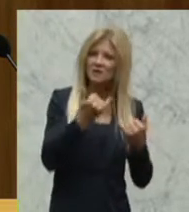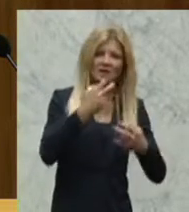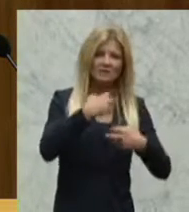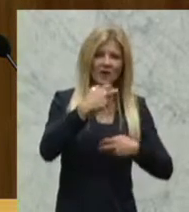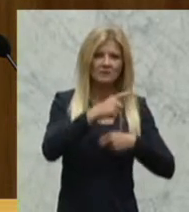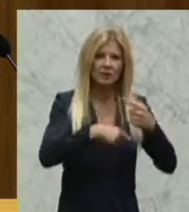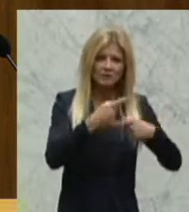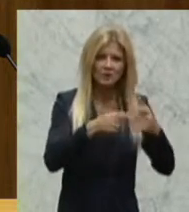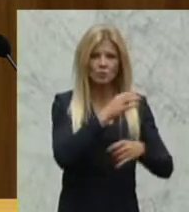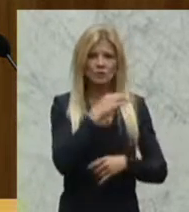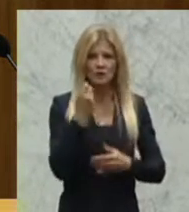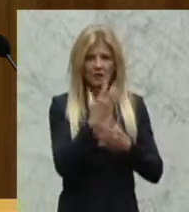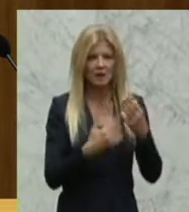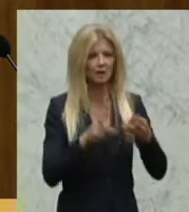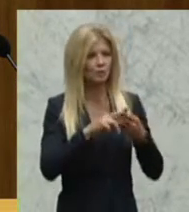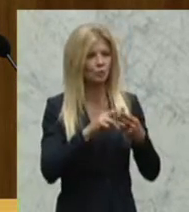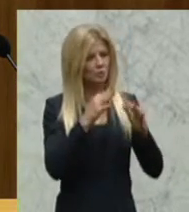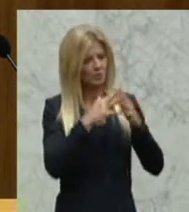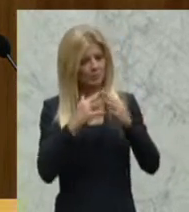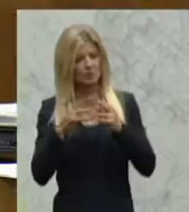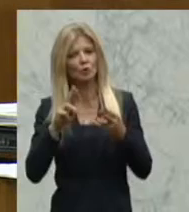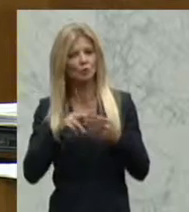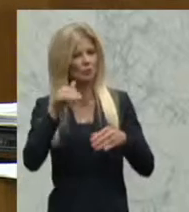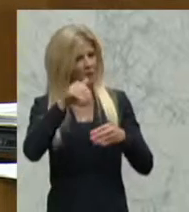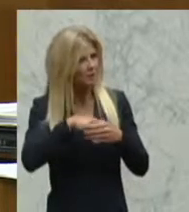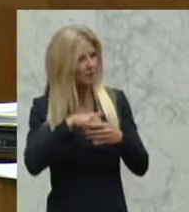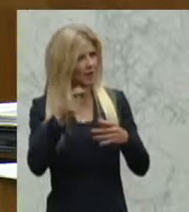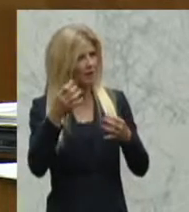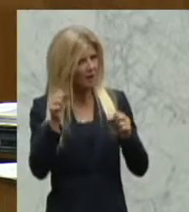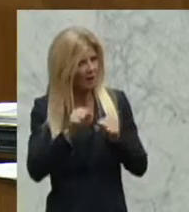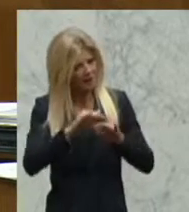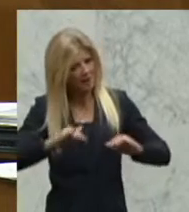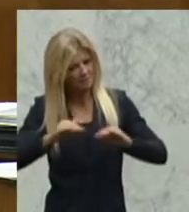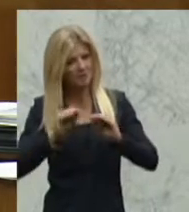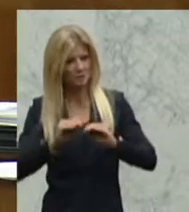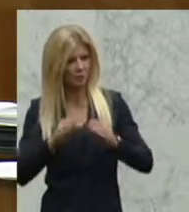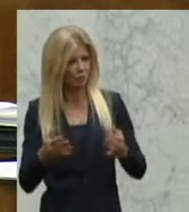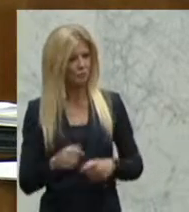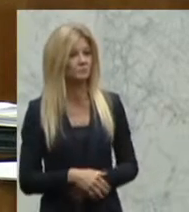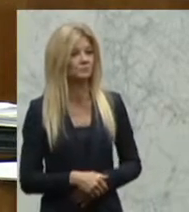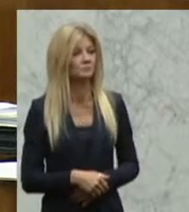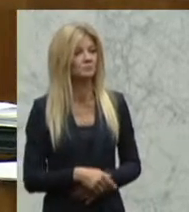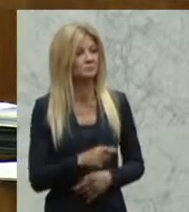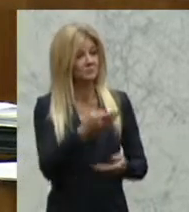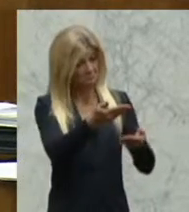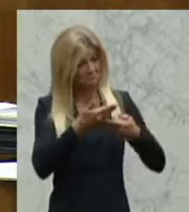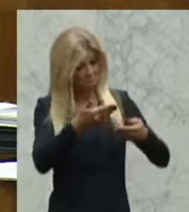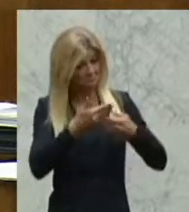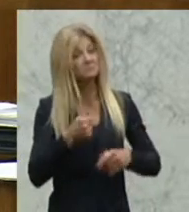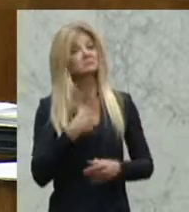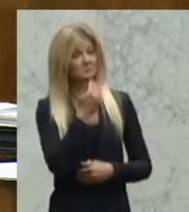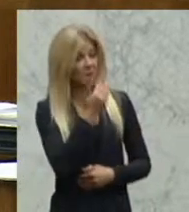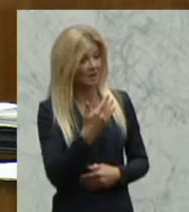und auch im Bereich der Elementarpädagogik eingebracht haben. Und ich kann Ihnen versichern, auch in unseren Reihen wird über diese